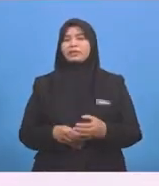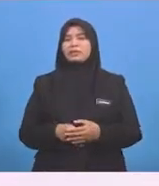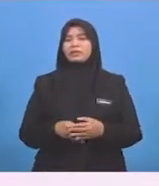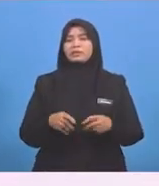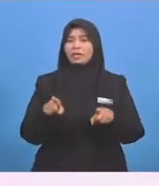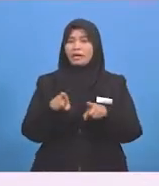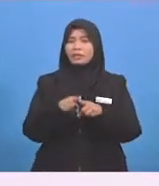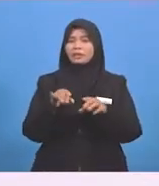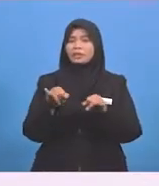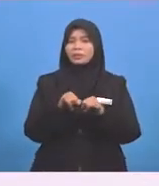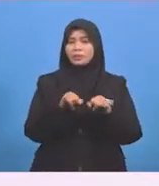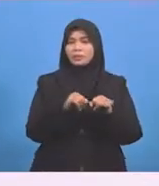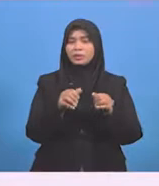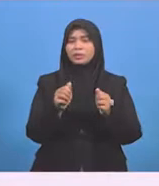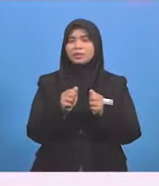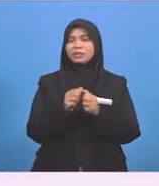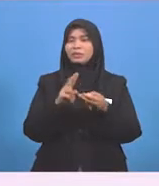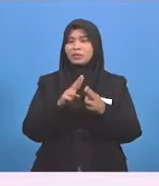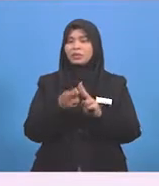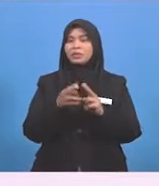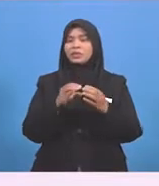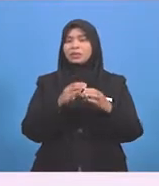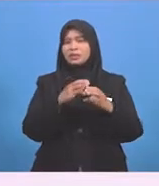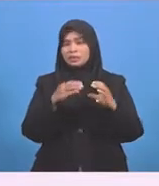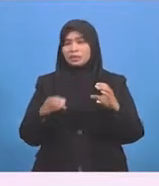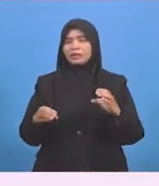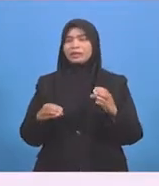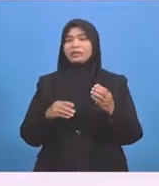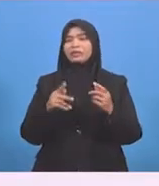Begitu juga dengan perubahan fasa cecair ke gas.